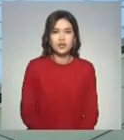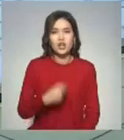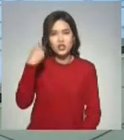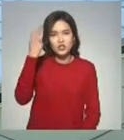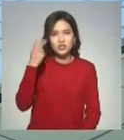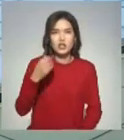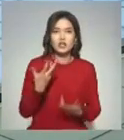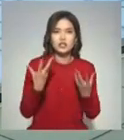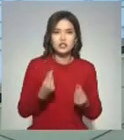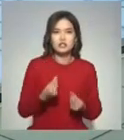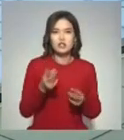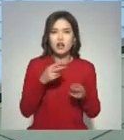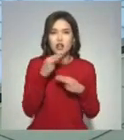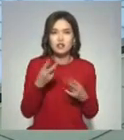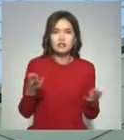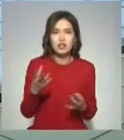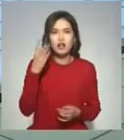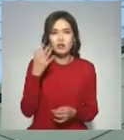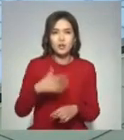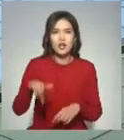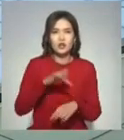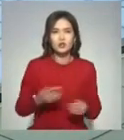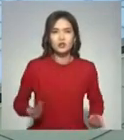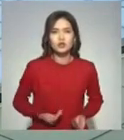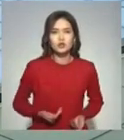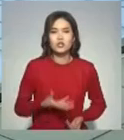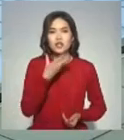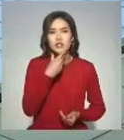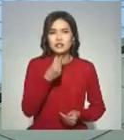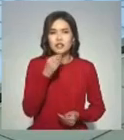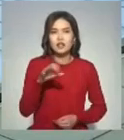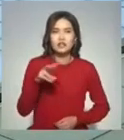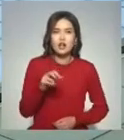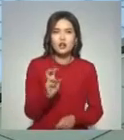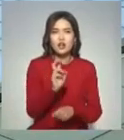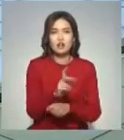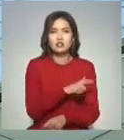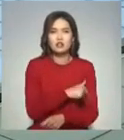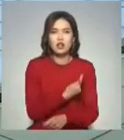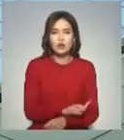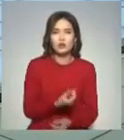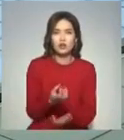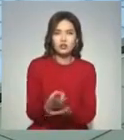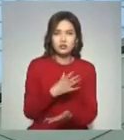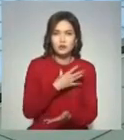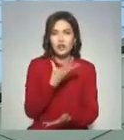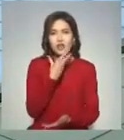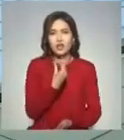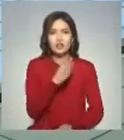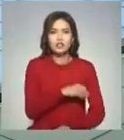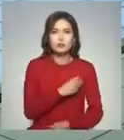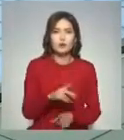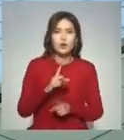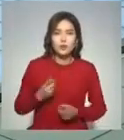Шаш бойатар кезде абай болыңыз. Алматы қаласының тұрғыны сұлулық салонына барамын деп ауруханадан бірақ шықты. Әдемі болам деп